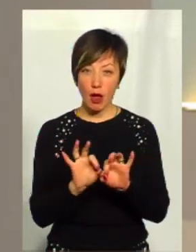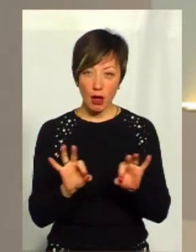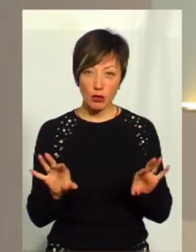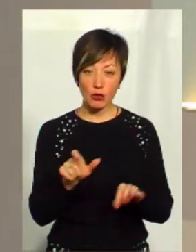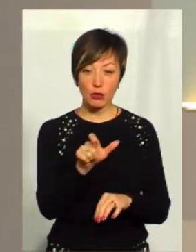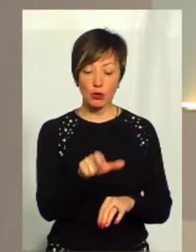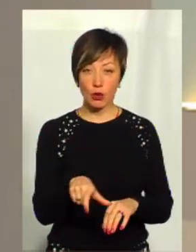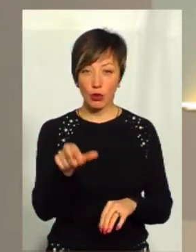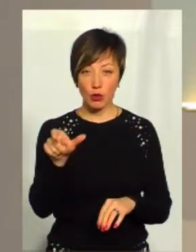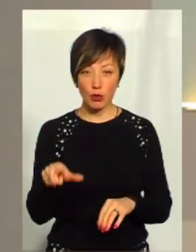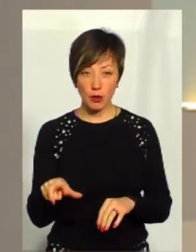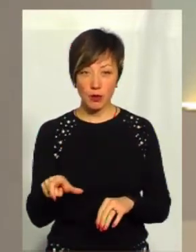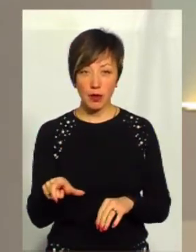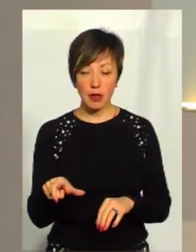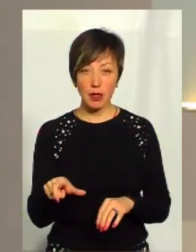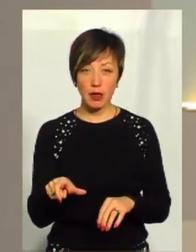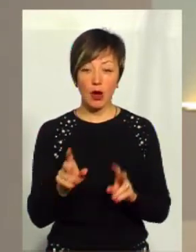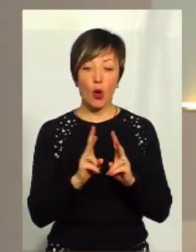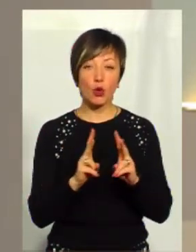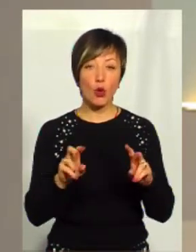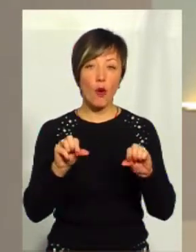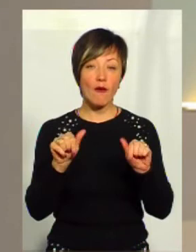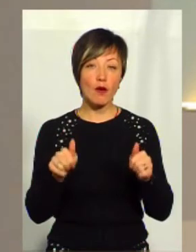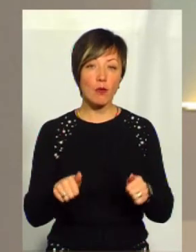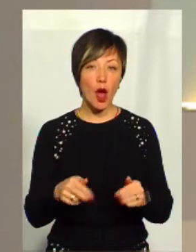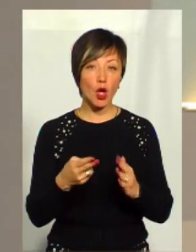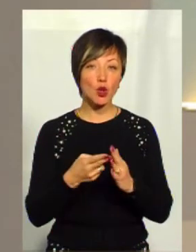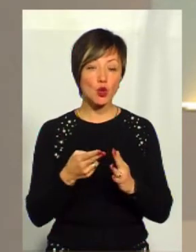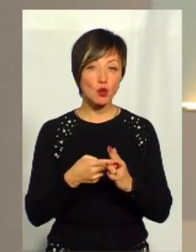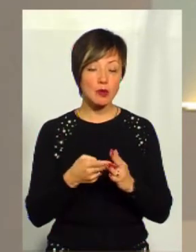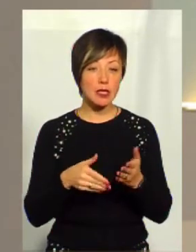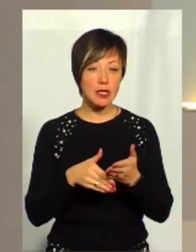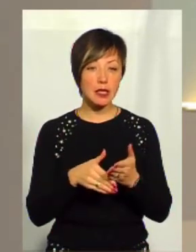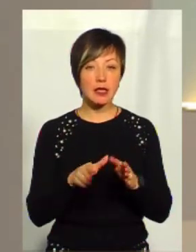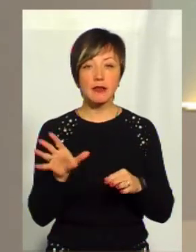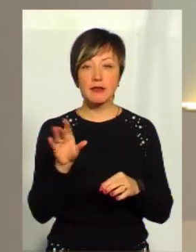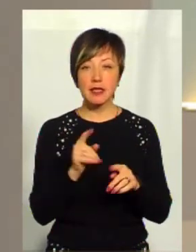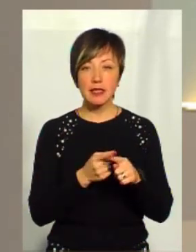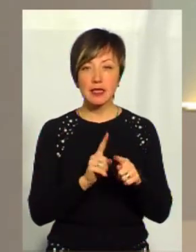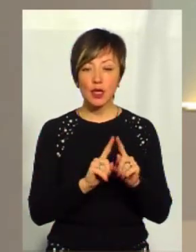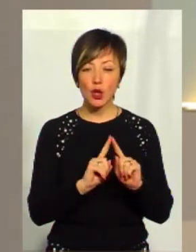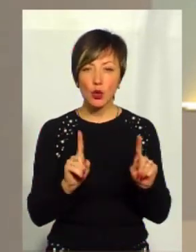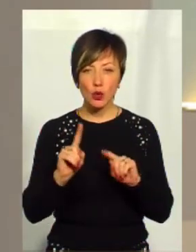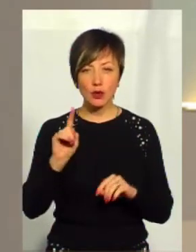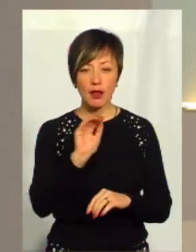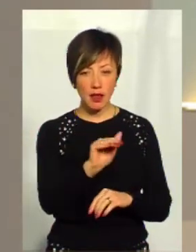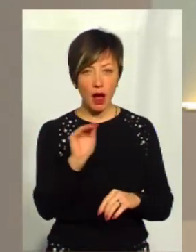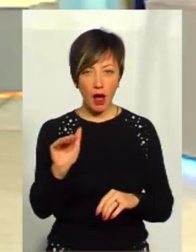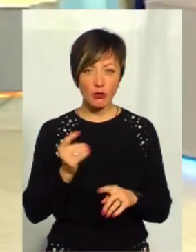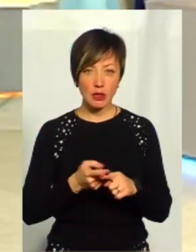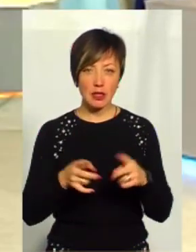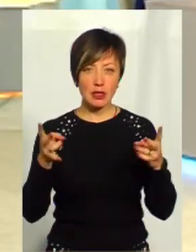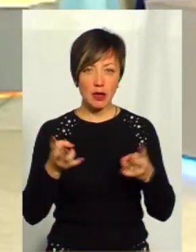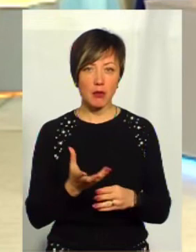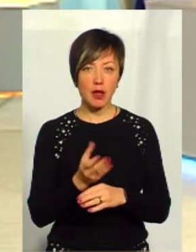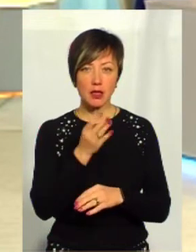пояснюють відвідувачам, тим, які оформляють субсидії, оці всі тонкощі, нагадують їм, що це